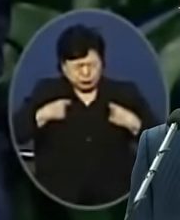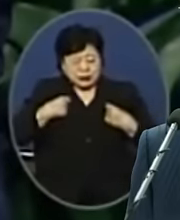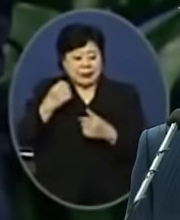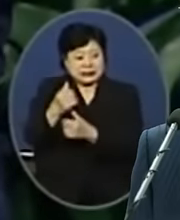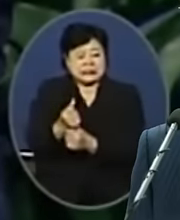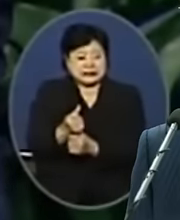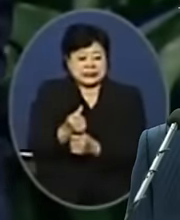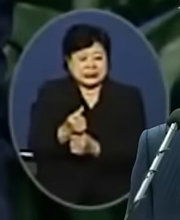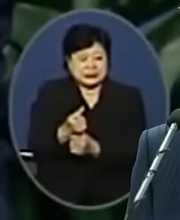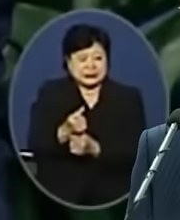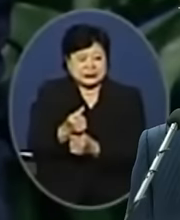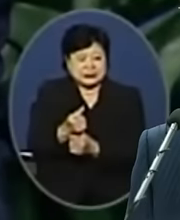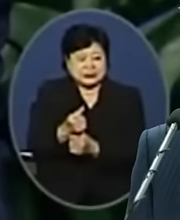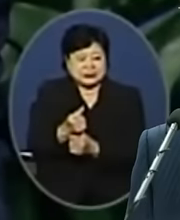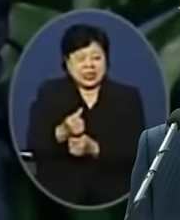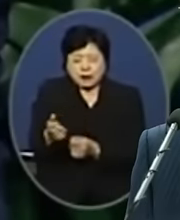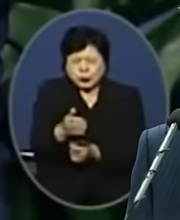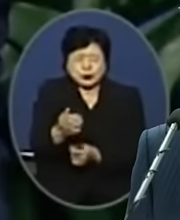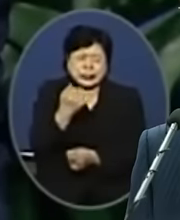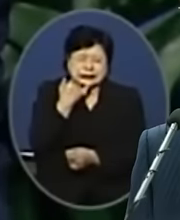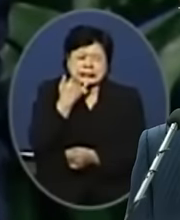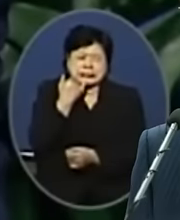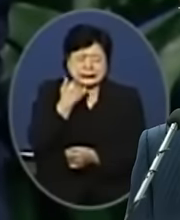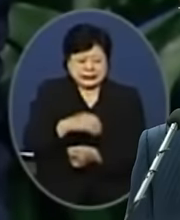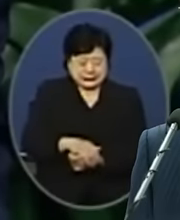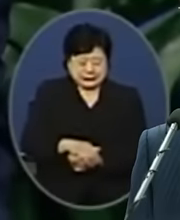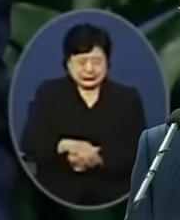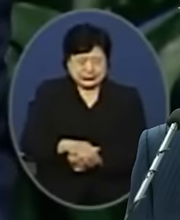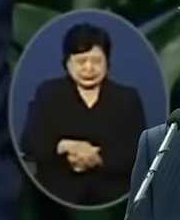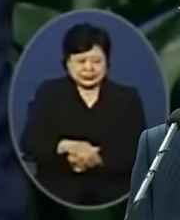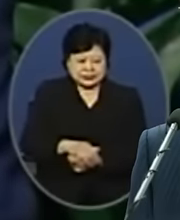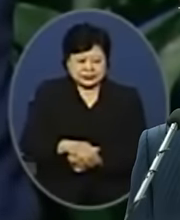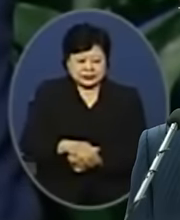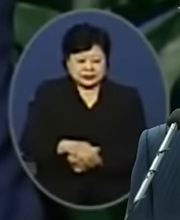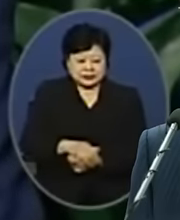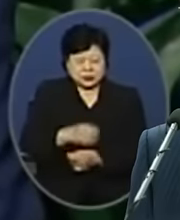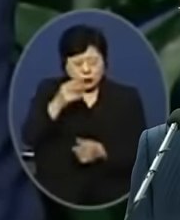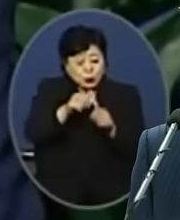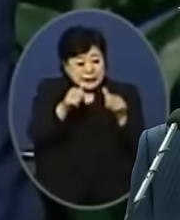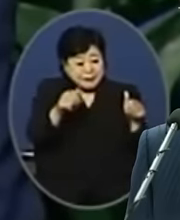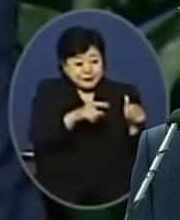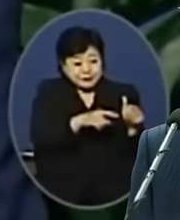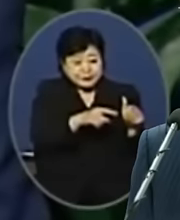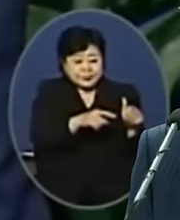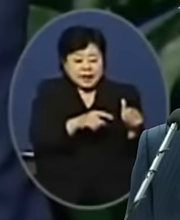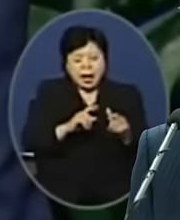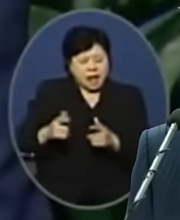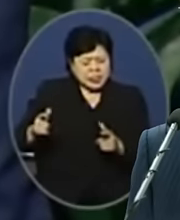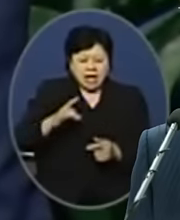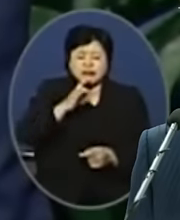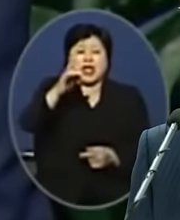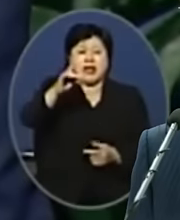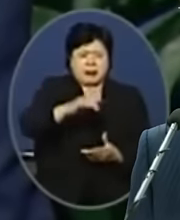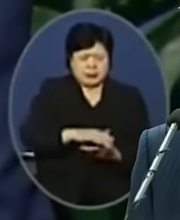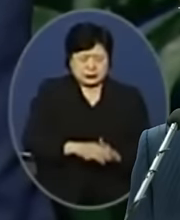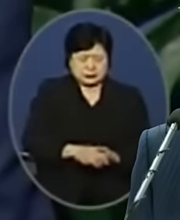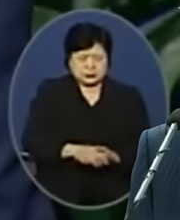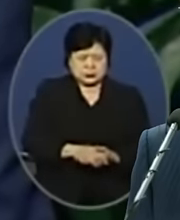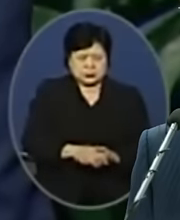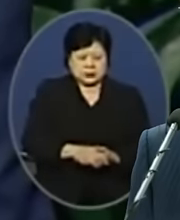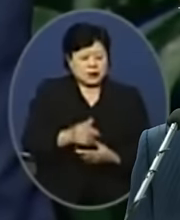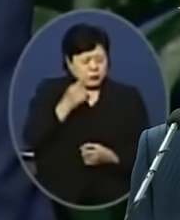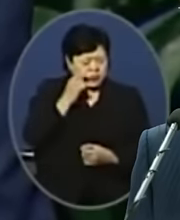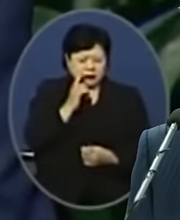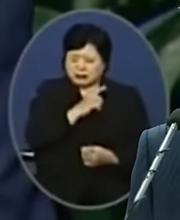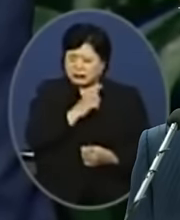붙잡았습니다. 아무도 없지 않다, 내 방으로 가자. 요셉이, 아니 안 돼요, 이런 일은 할 수